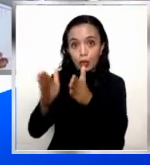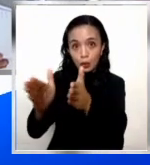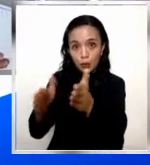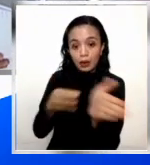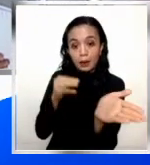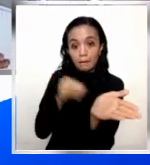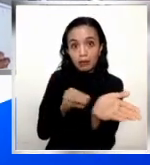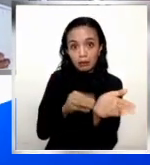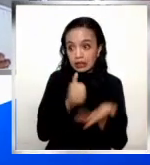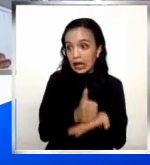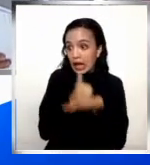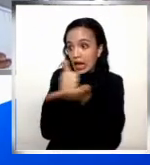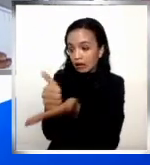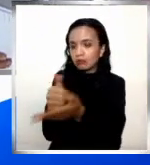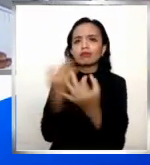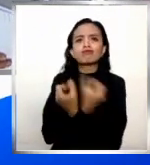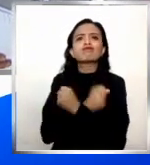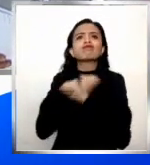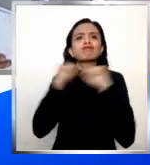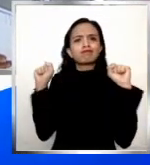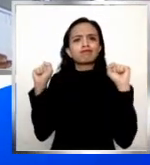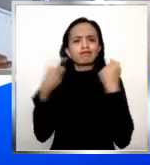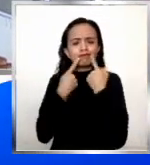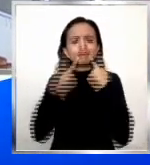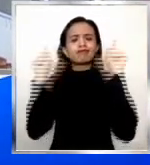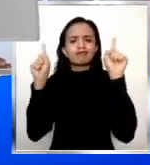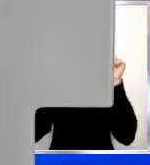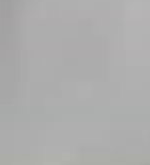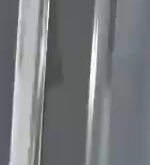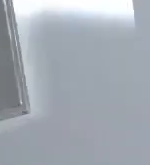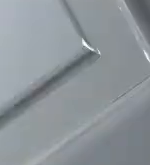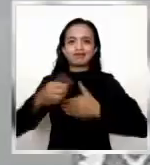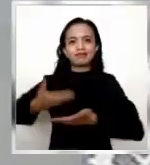nailigtas ang isinilang na sanggol. Yan ang tinutukan ni Oscar Oida.